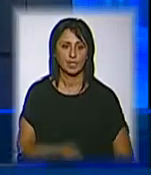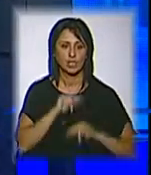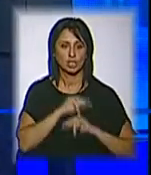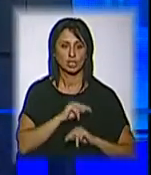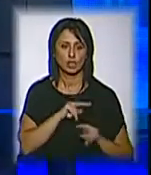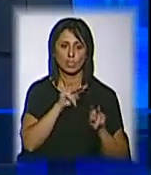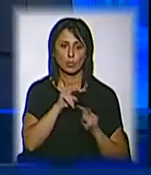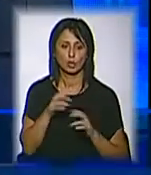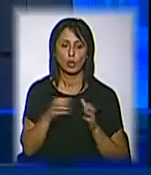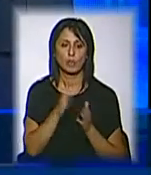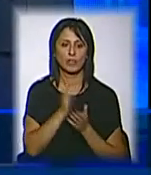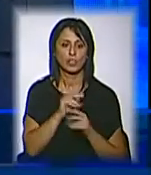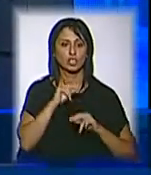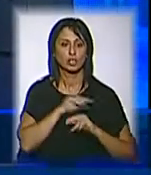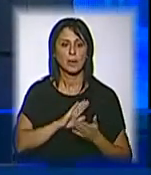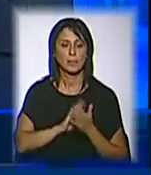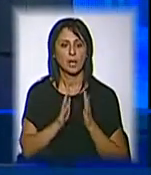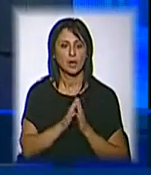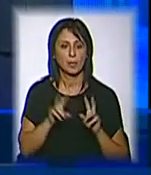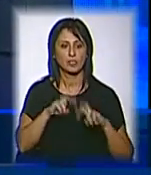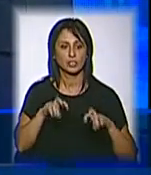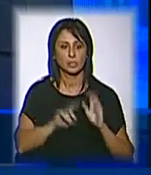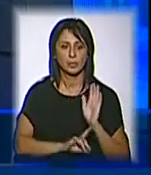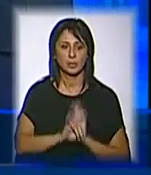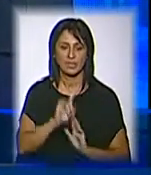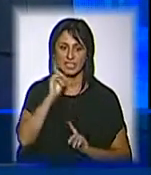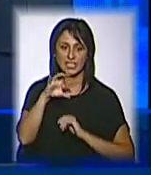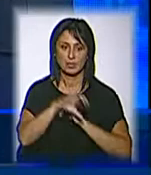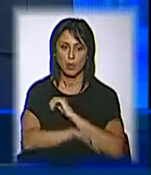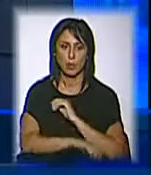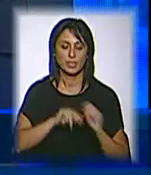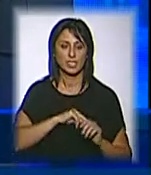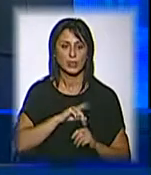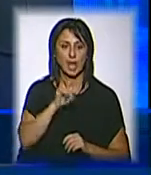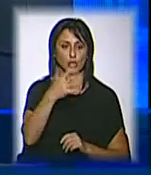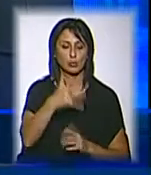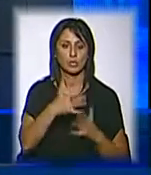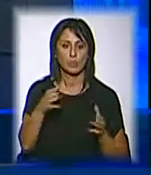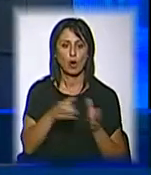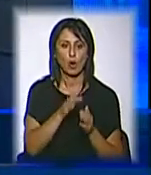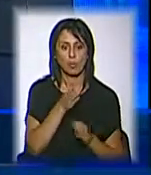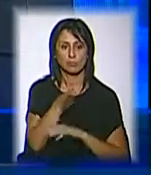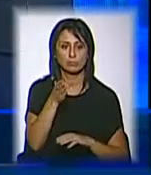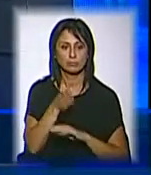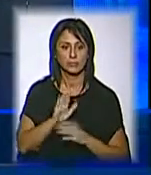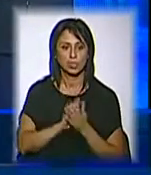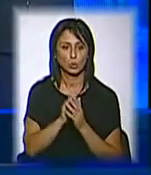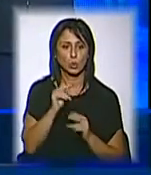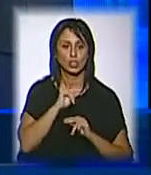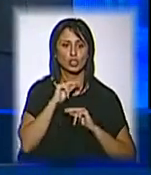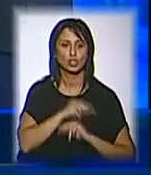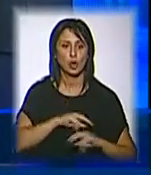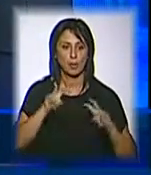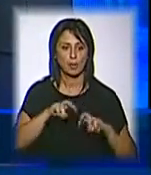შრომის მონიტორებმა კომპანიებში არსებული შრომის პირობების შემოწმება დაიწყეს. წლის ბოლომდე სამსახური 150-ზე მეტ კომპანიაში არსებულ სიტუაციას